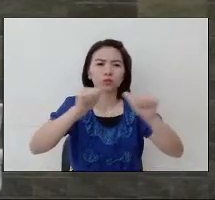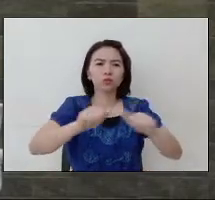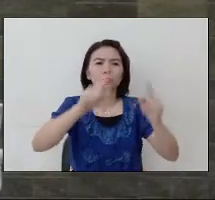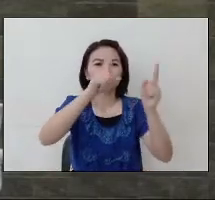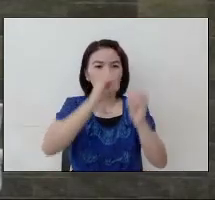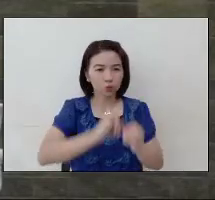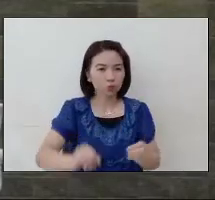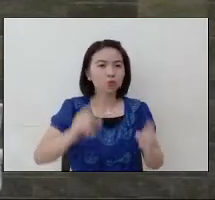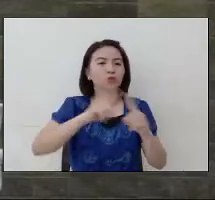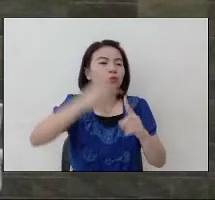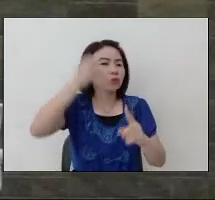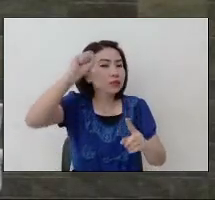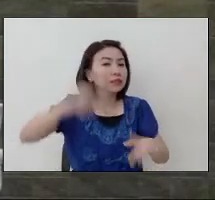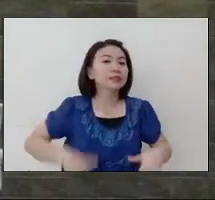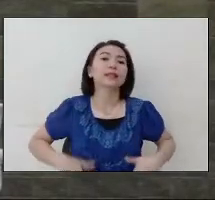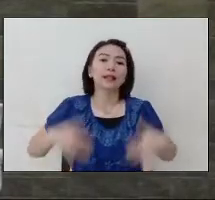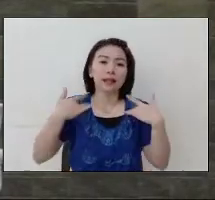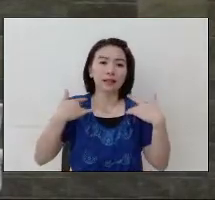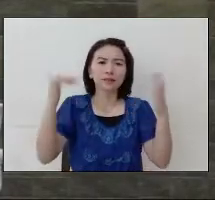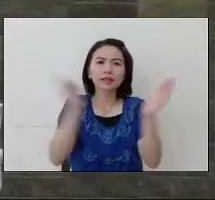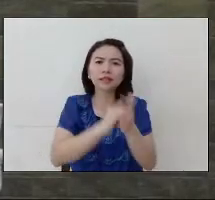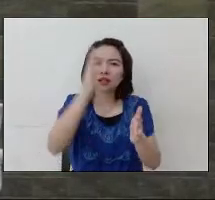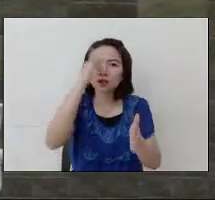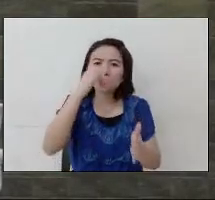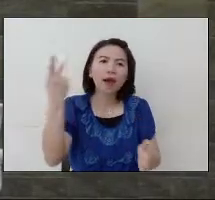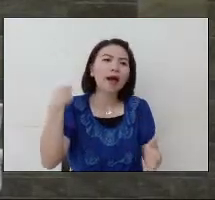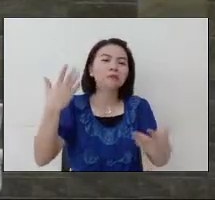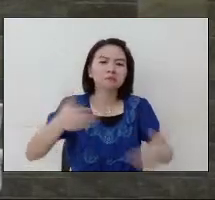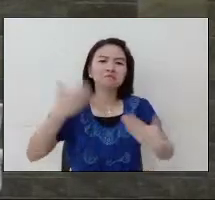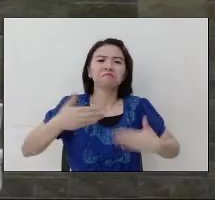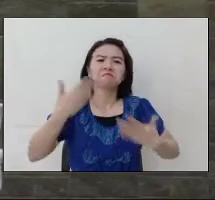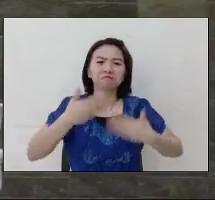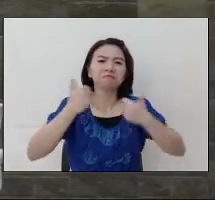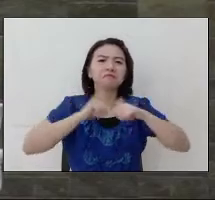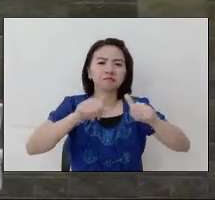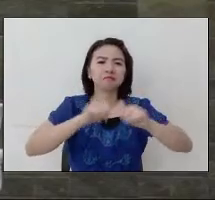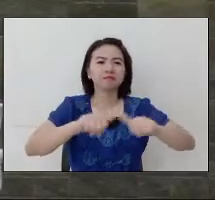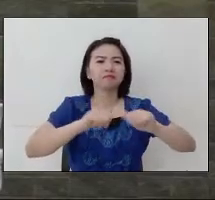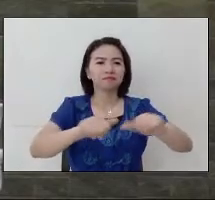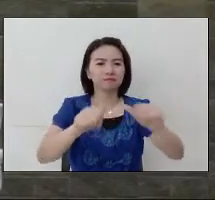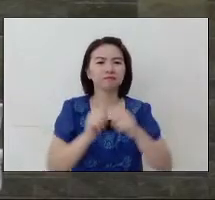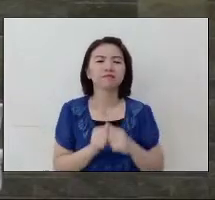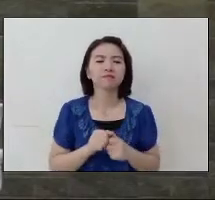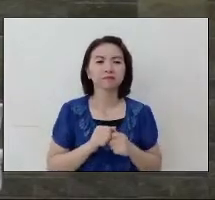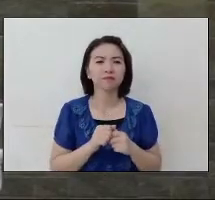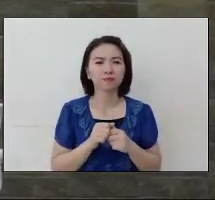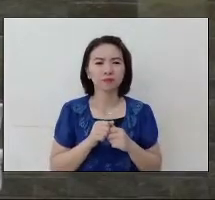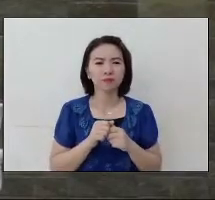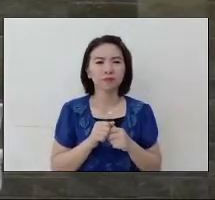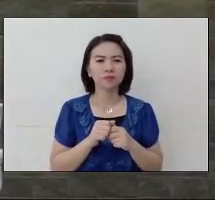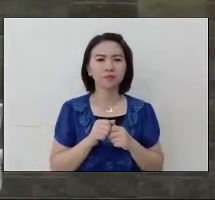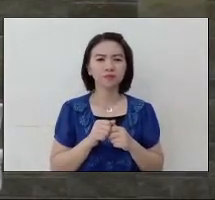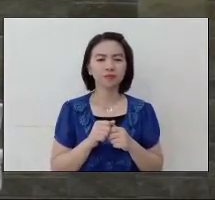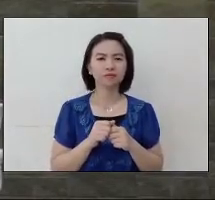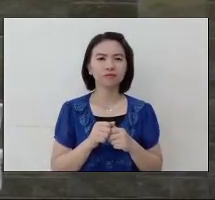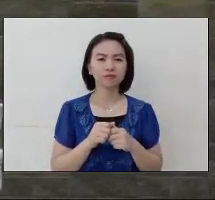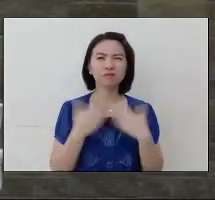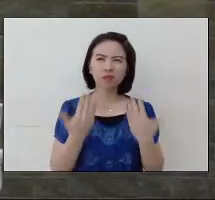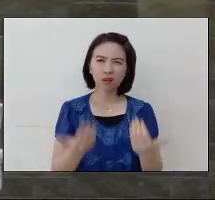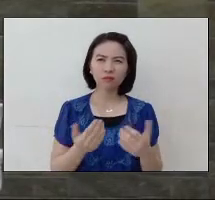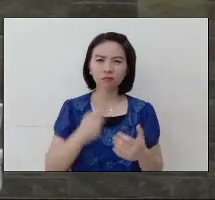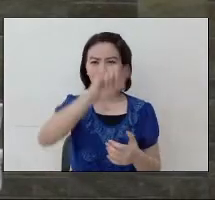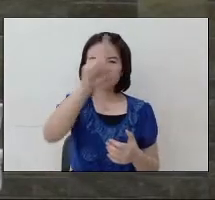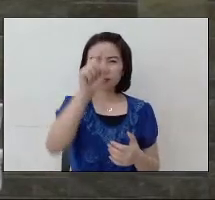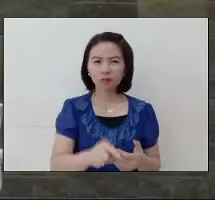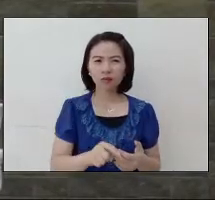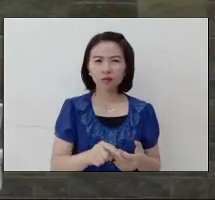Kaya nga po tuloy-tuloy yung kanyang kasiyahan. You see, kapatid, saan na po ito lang iyong kasiyahan?